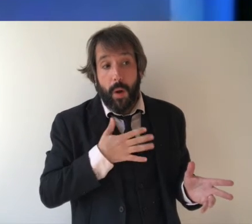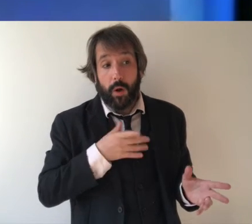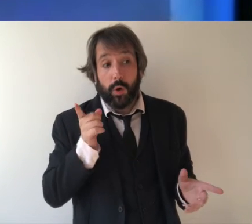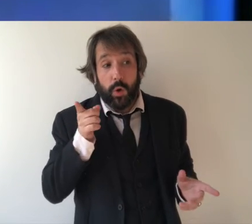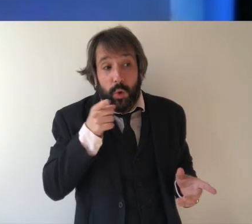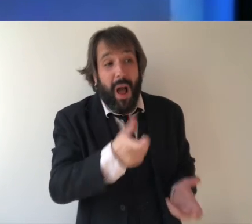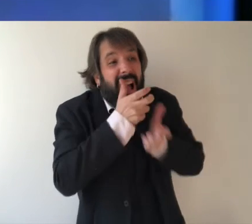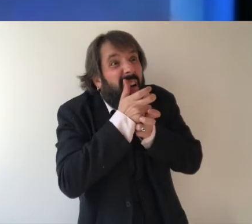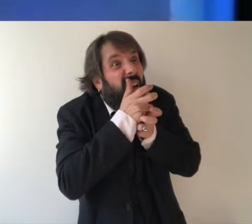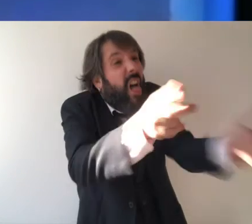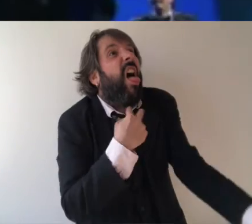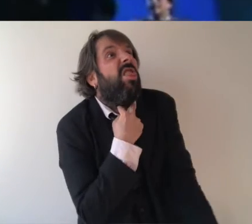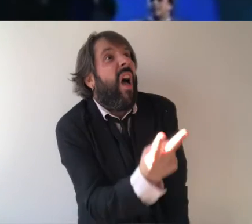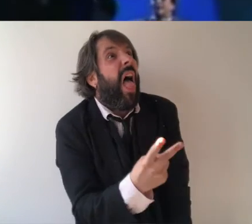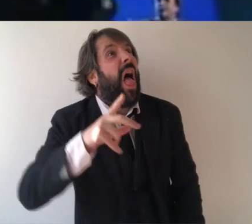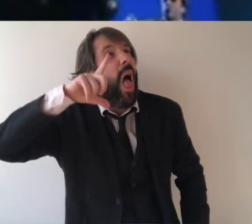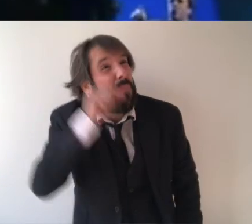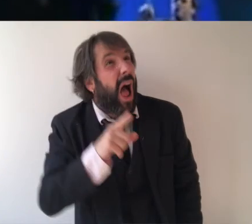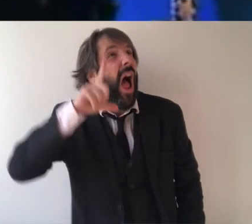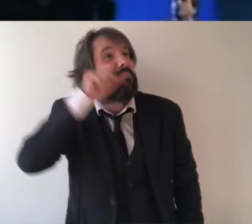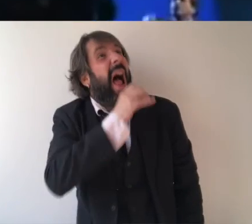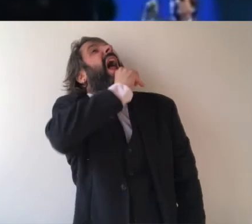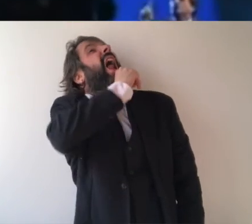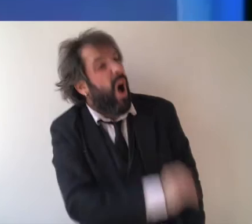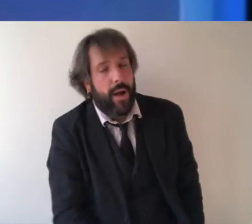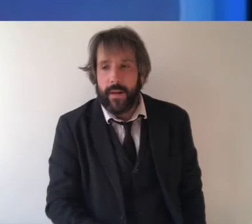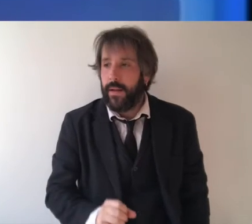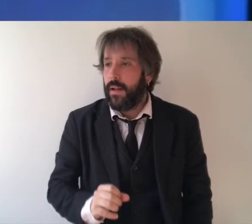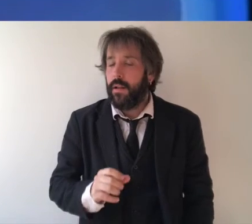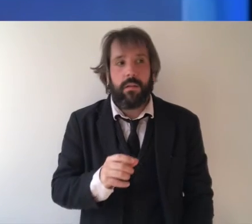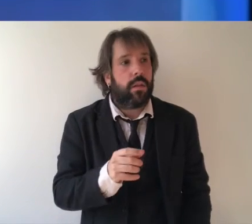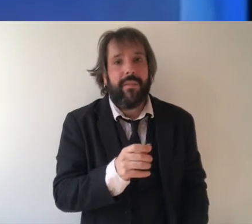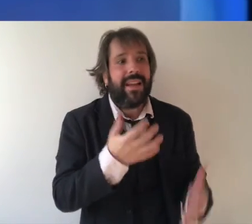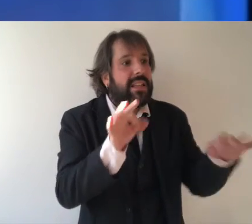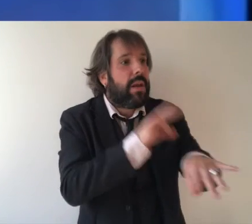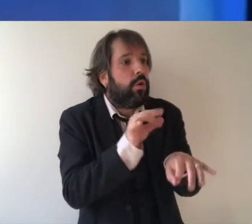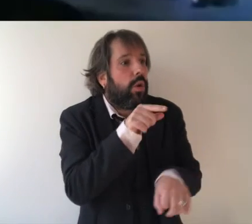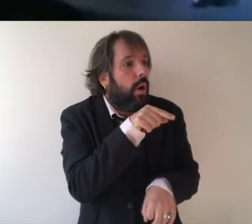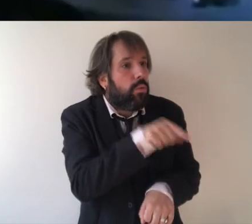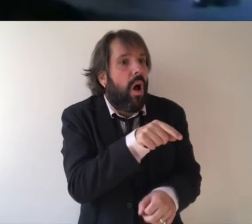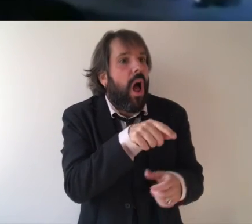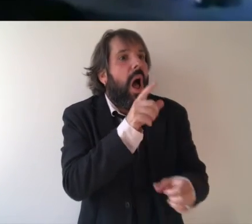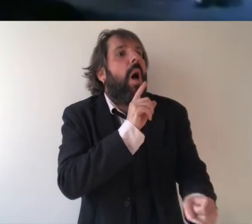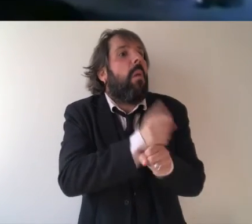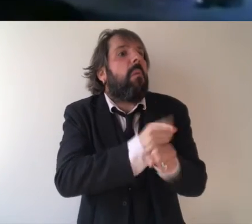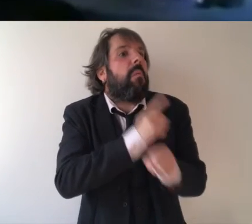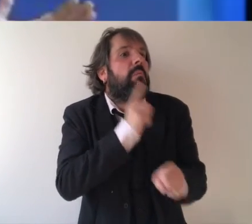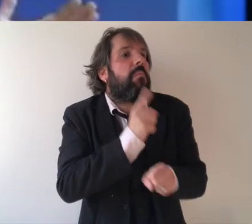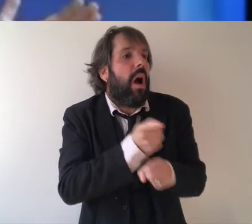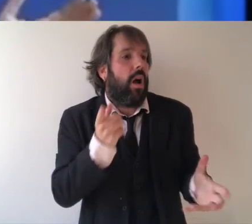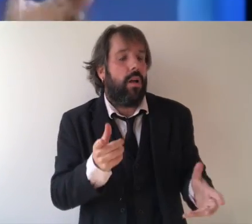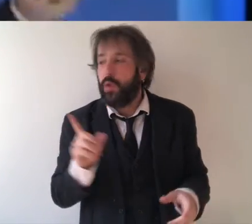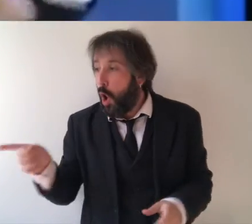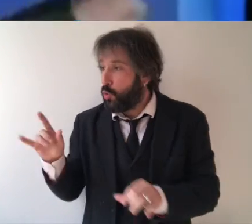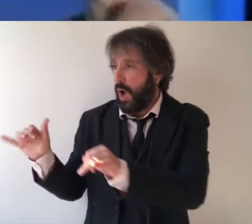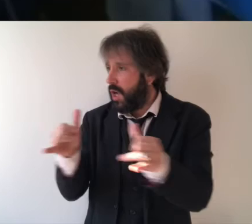fait que tu leur hurles dessus sans raison. Non, depuis 10 Alexandre, minutes. c'est pas ça, non. Le fait est que tu ne joues Ils pas se le jeu. font engueuler depuis 10 minutes. Qu'est-ce que tu veux qu'ils viennent taper dans les mains? Tu ne joues pas le